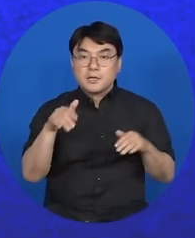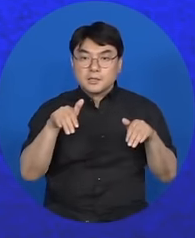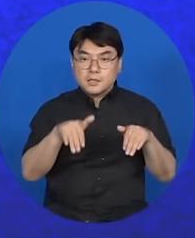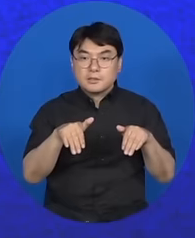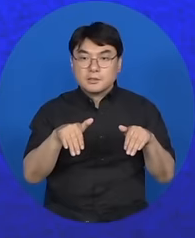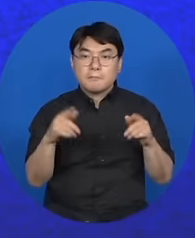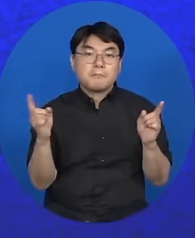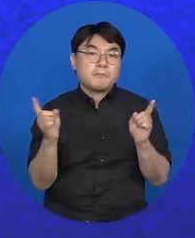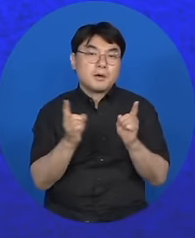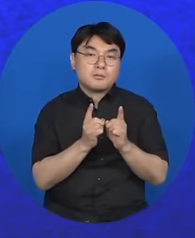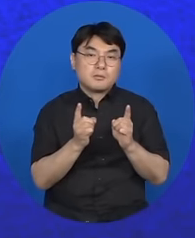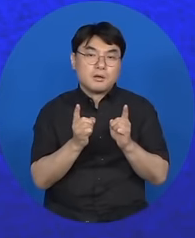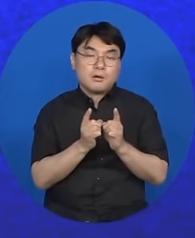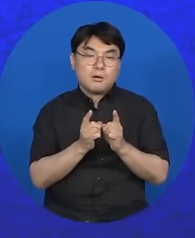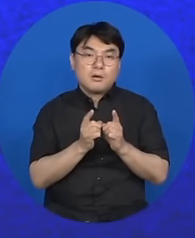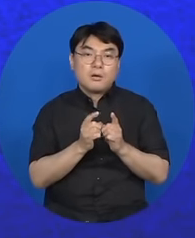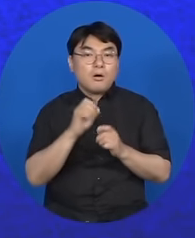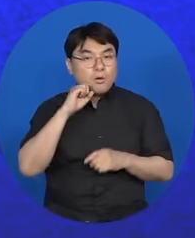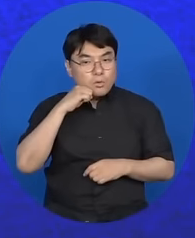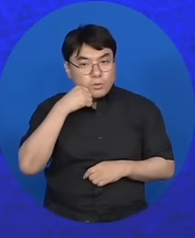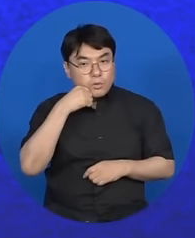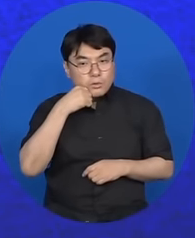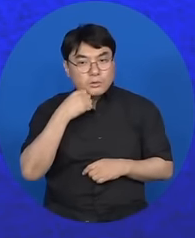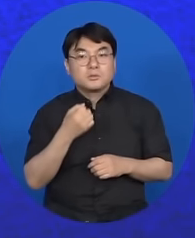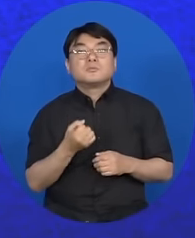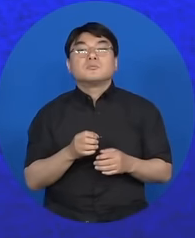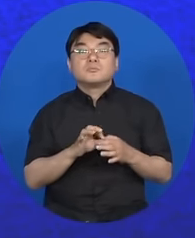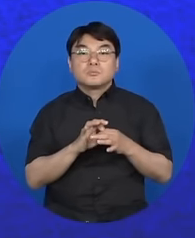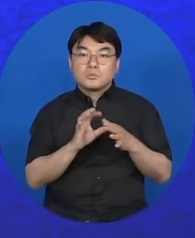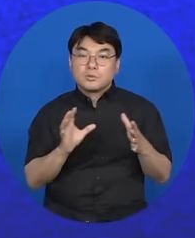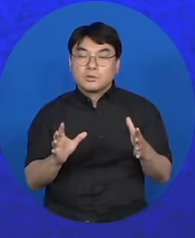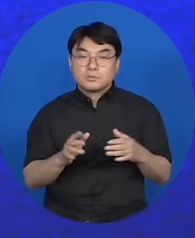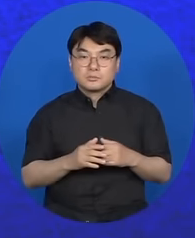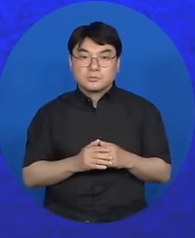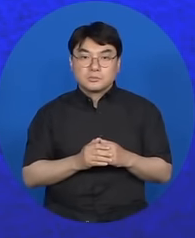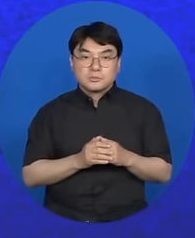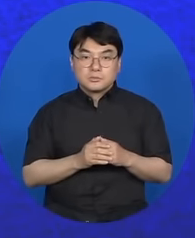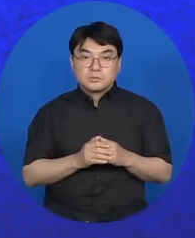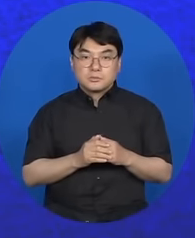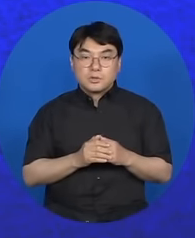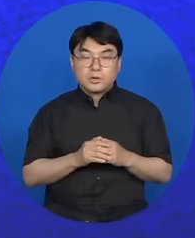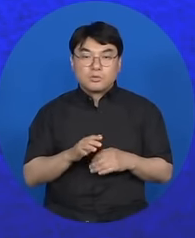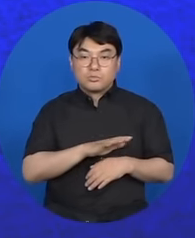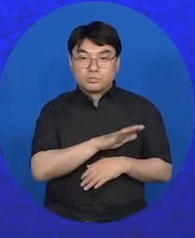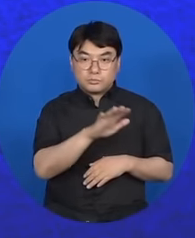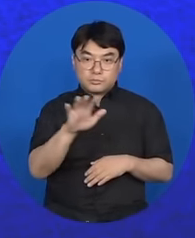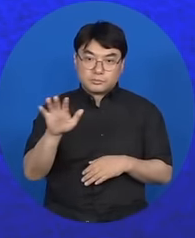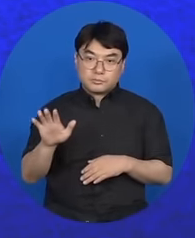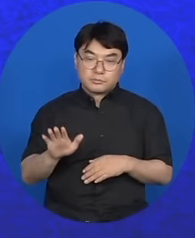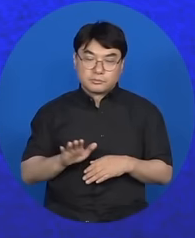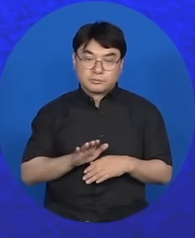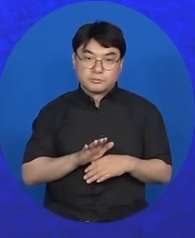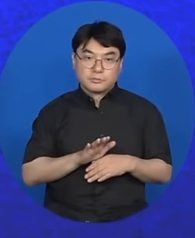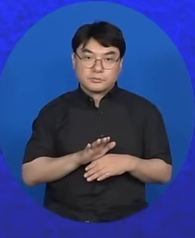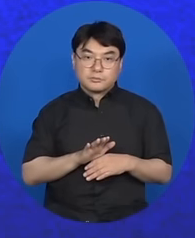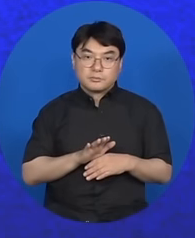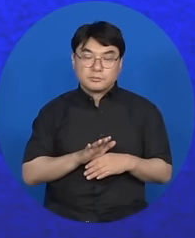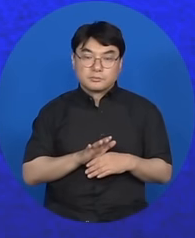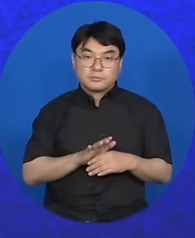있었겠습니까? 거의 없죠. 근데 만나게 된 것은 섭리적인 만남이에요. 우리의 만남도 우연이